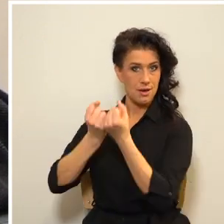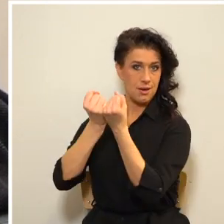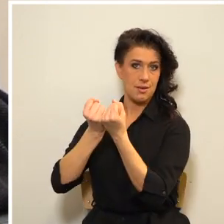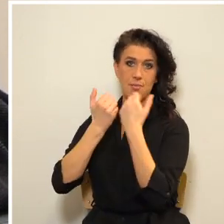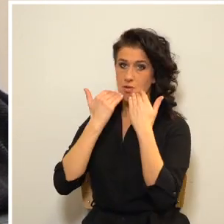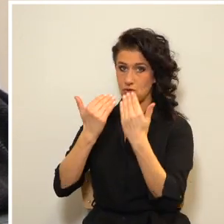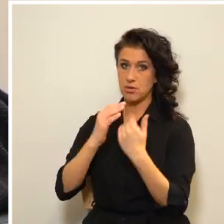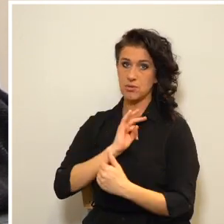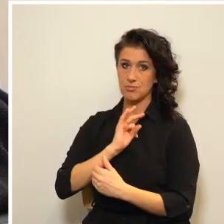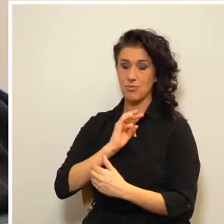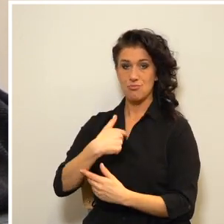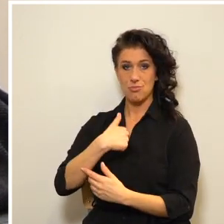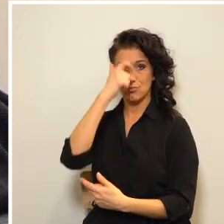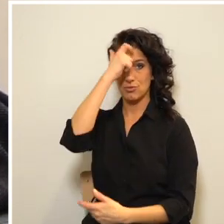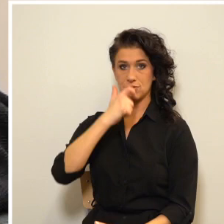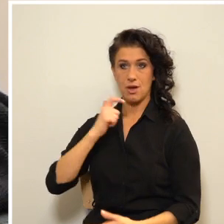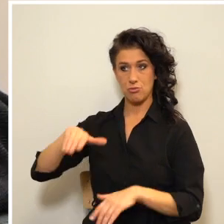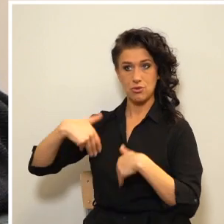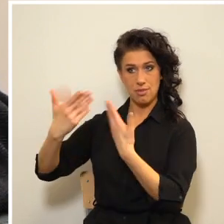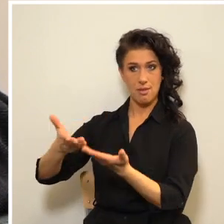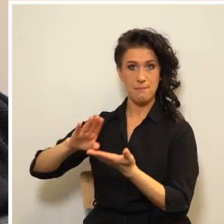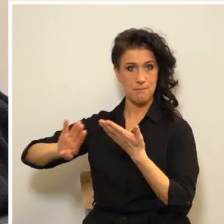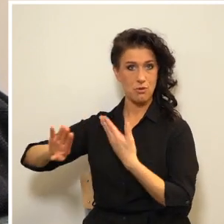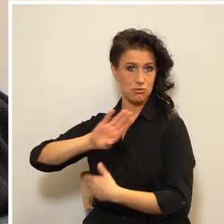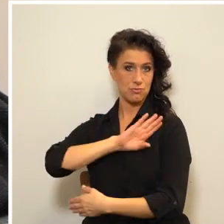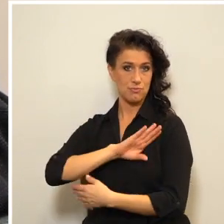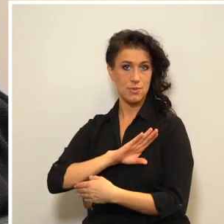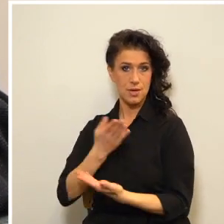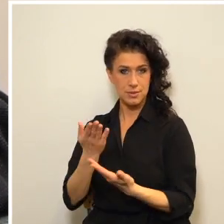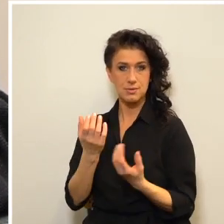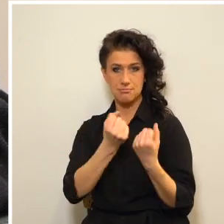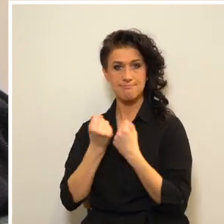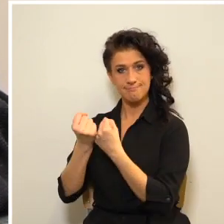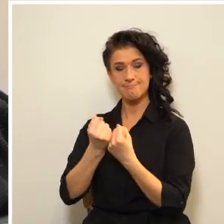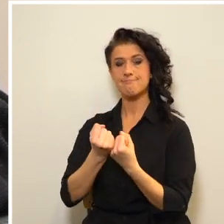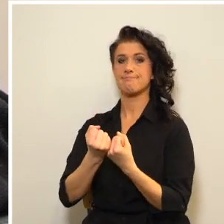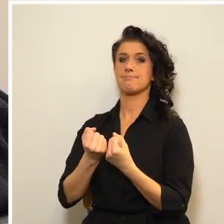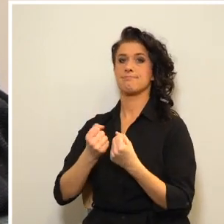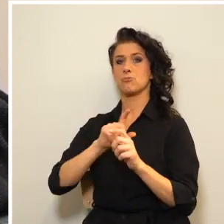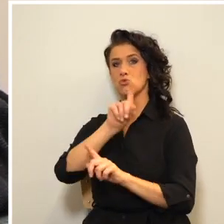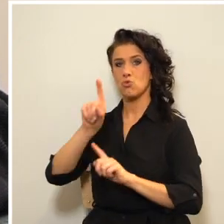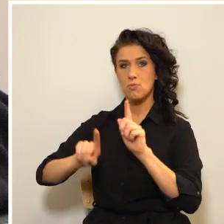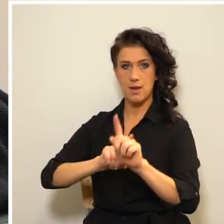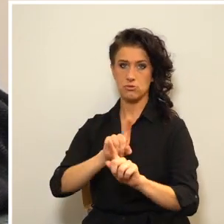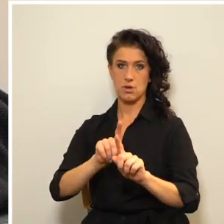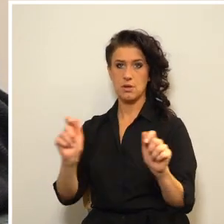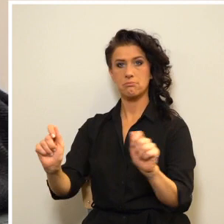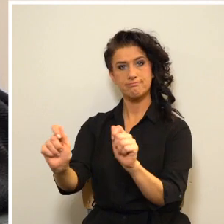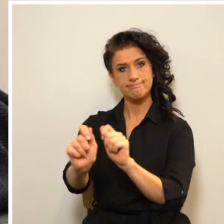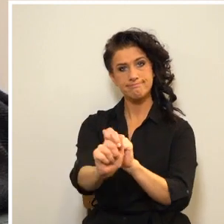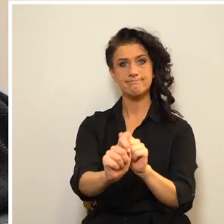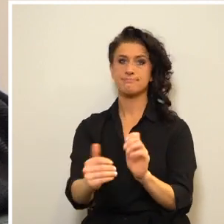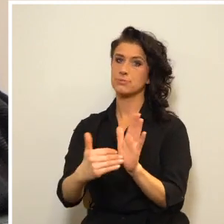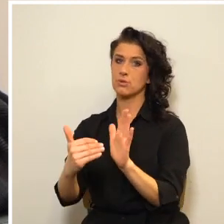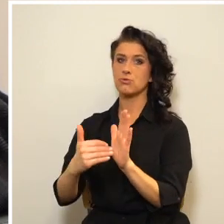także z tego punktu widzenia Uważam że ta akcja popularyzatorska i tłumacząca i troszkę nagłaśniające jest